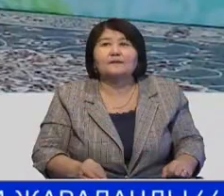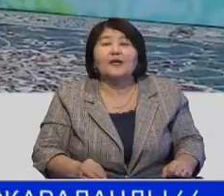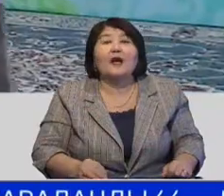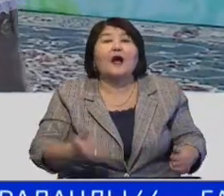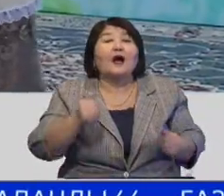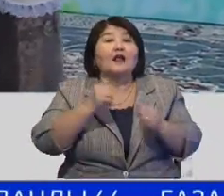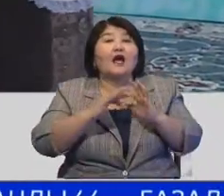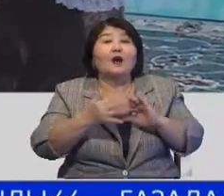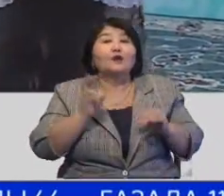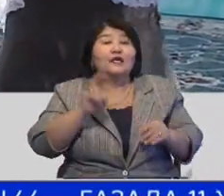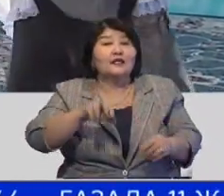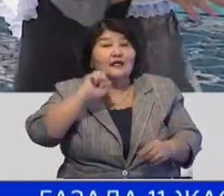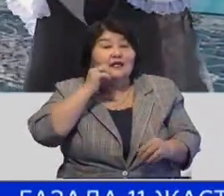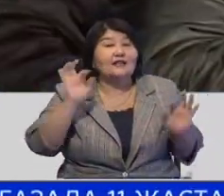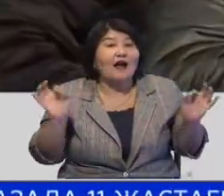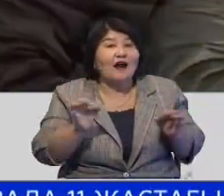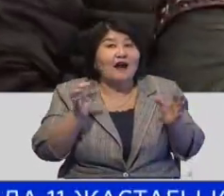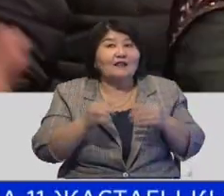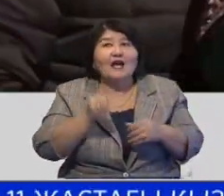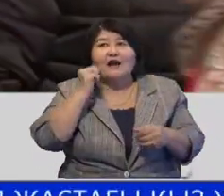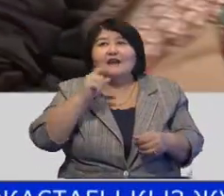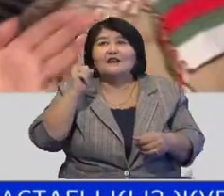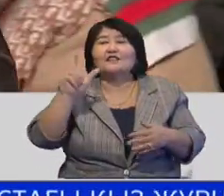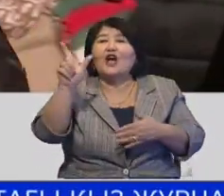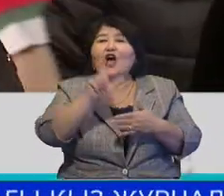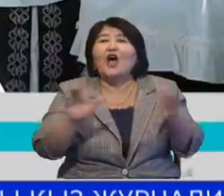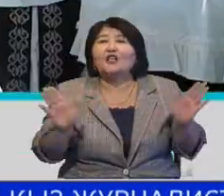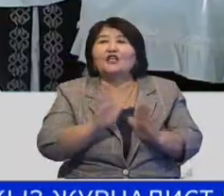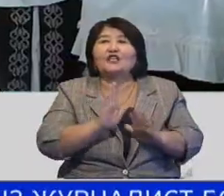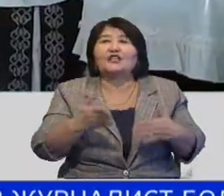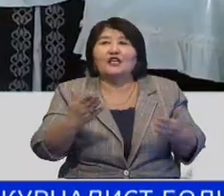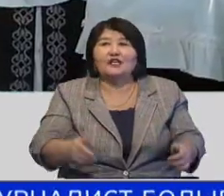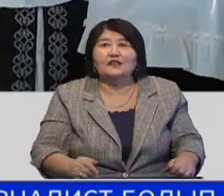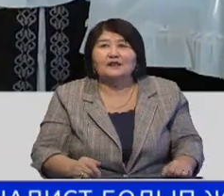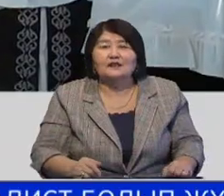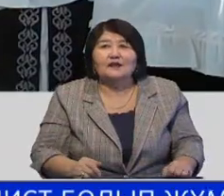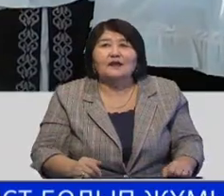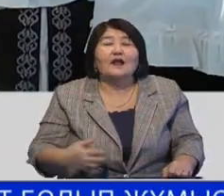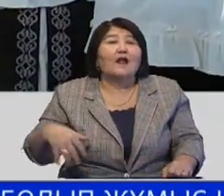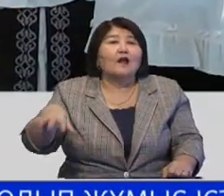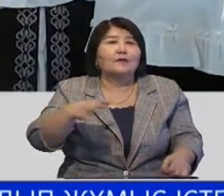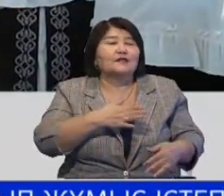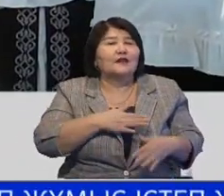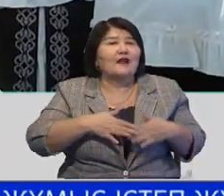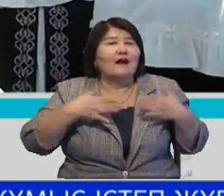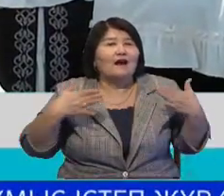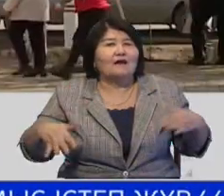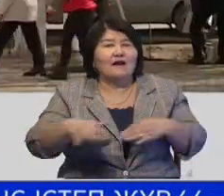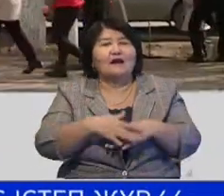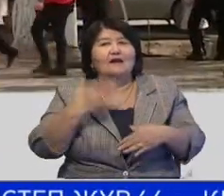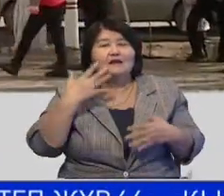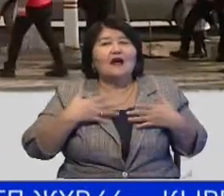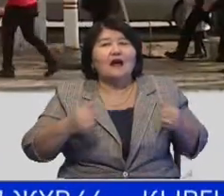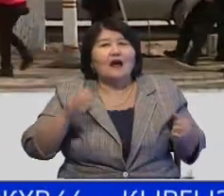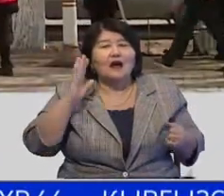Ал әр ауылдан келген әжелер ансамблі ескінің есті әндерін шырқады. Елімізді арқан кемпейі қалып қой, қашанда аман есен